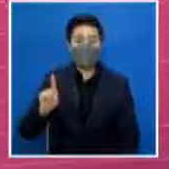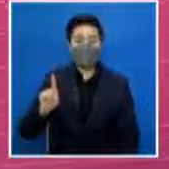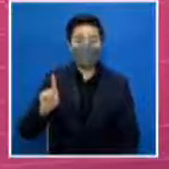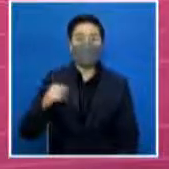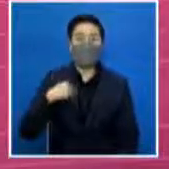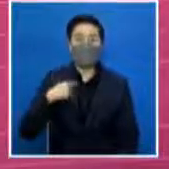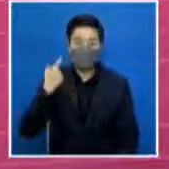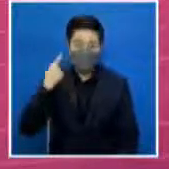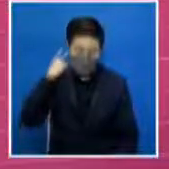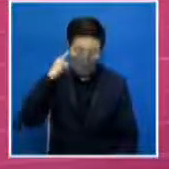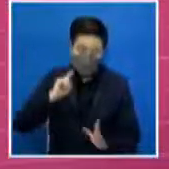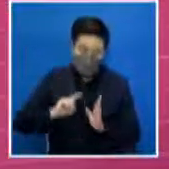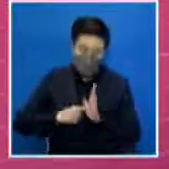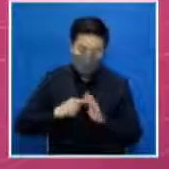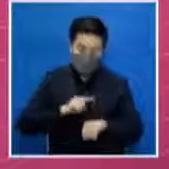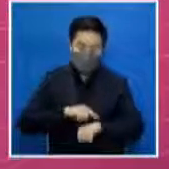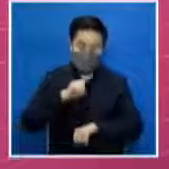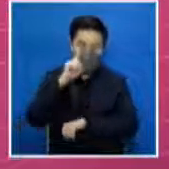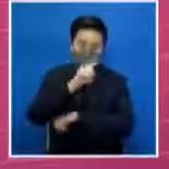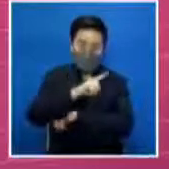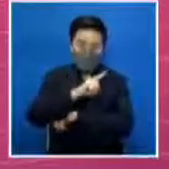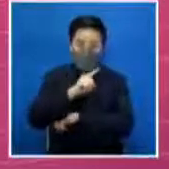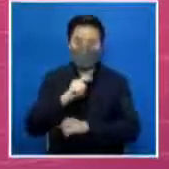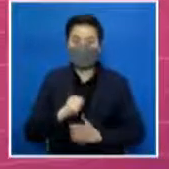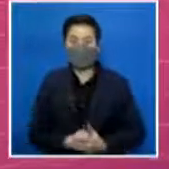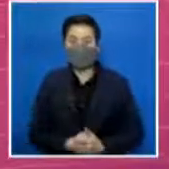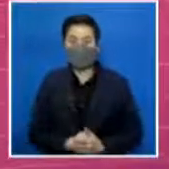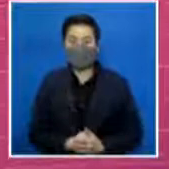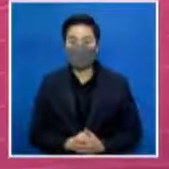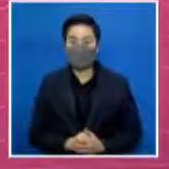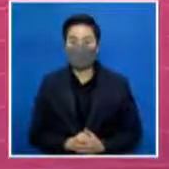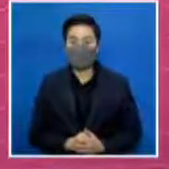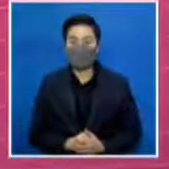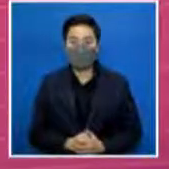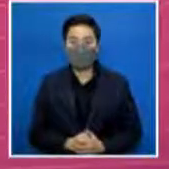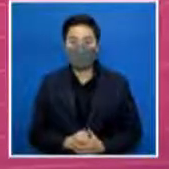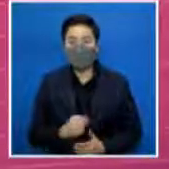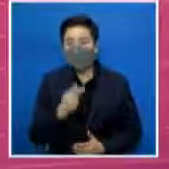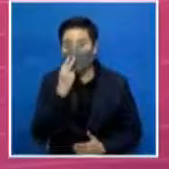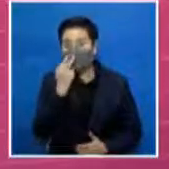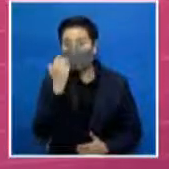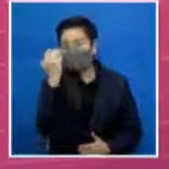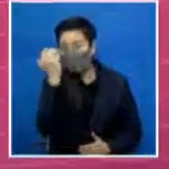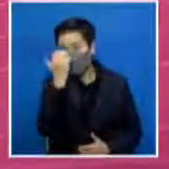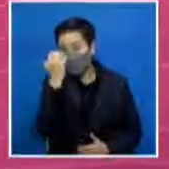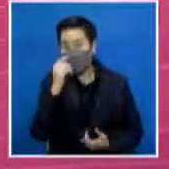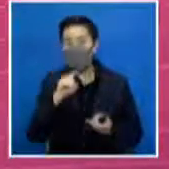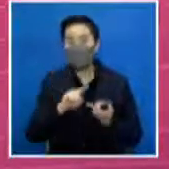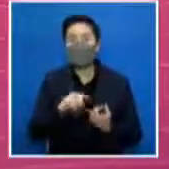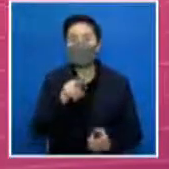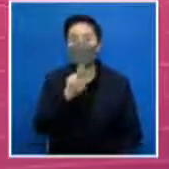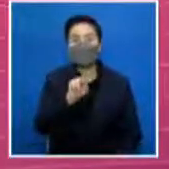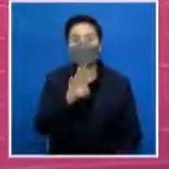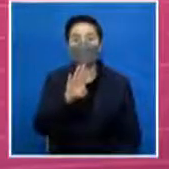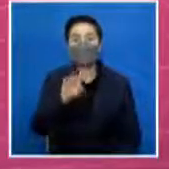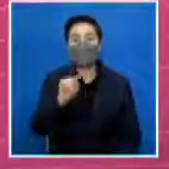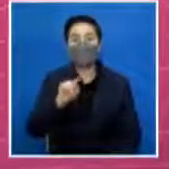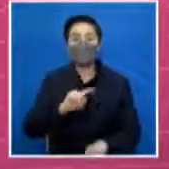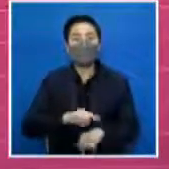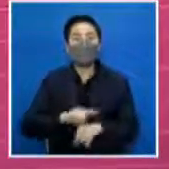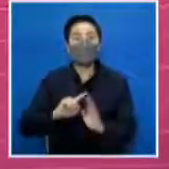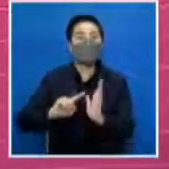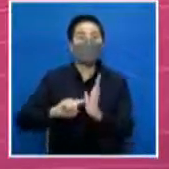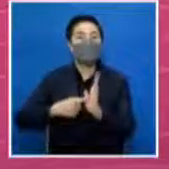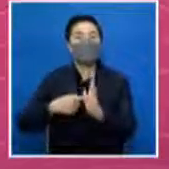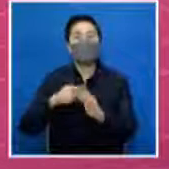ฮิรตซ์เวลา 13:00 นเป็นต้นไปนะคะและรับชมทางสถานีโทรทัศน์ช่อง NBT เวลาประมาณ